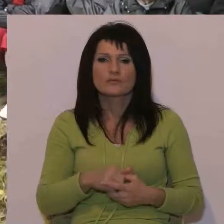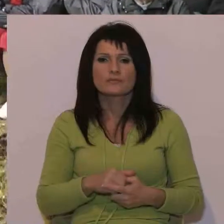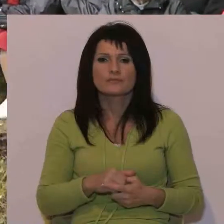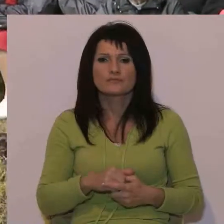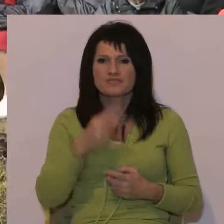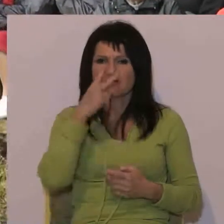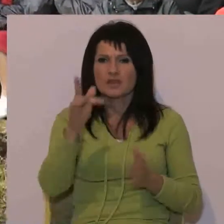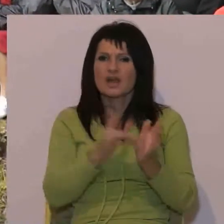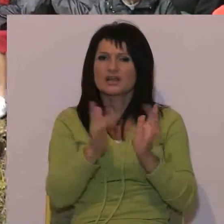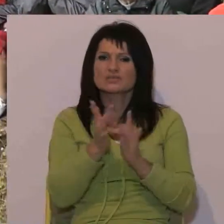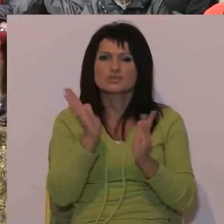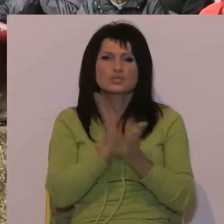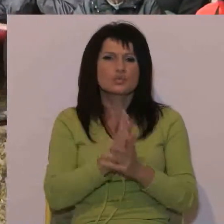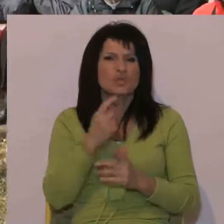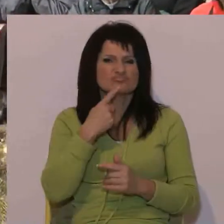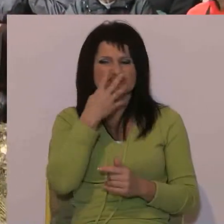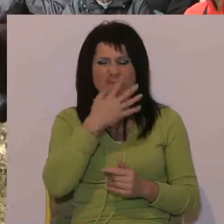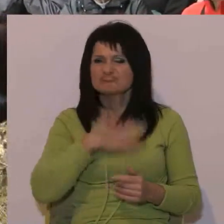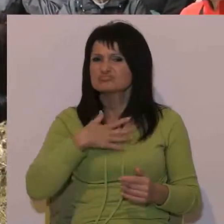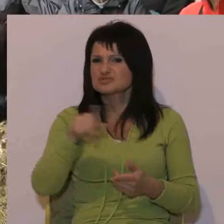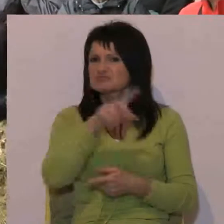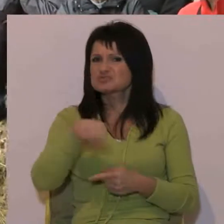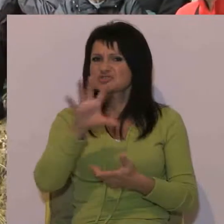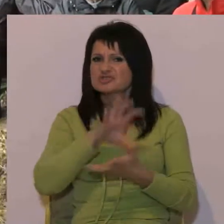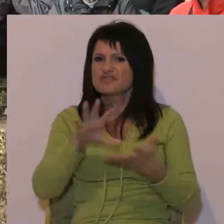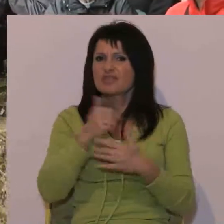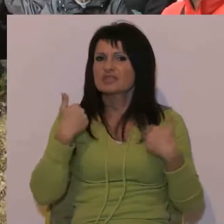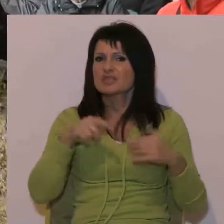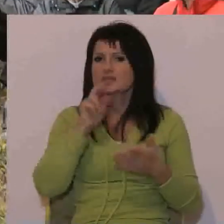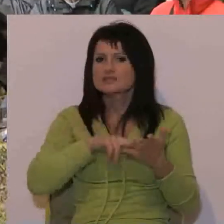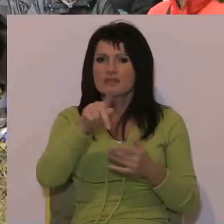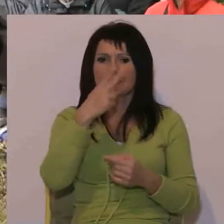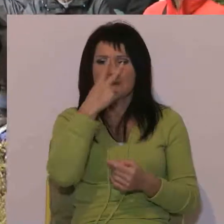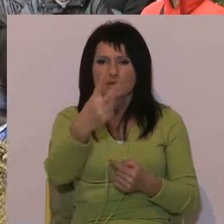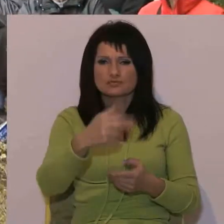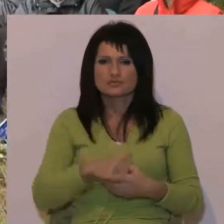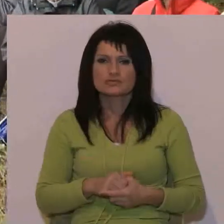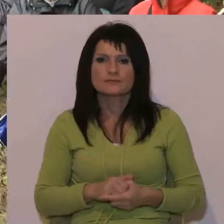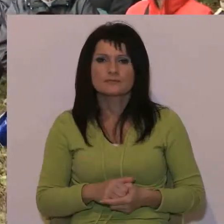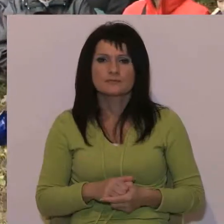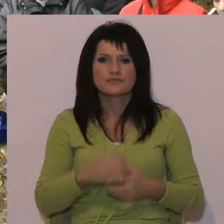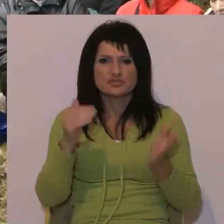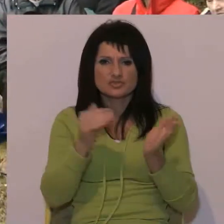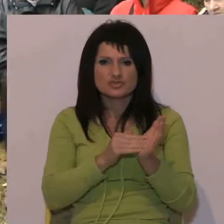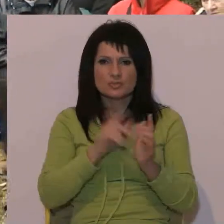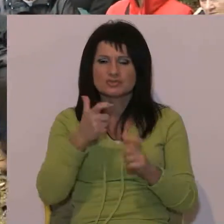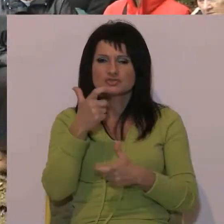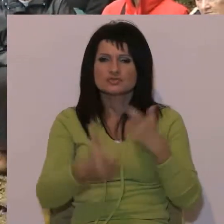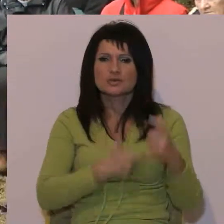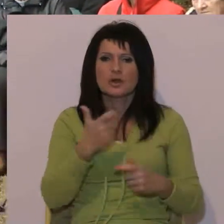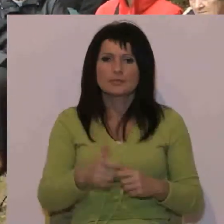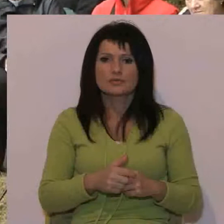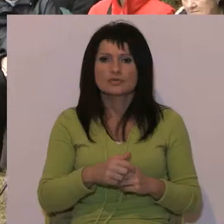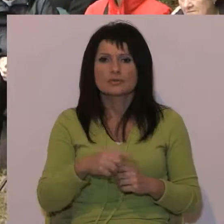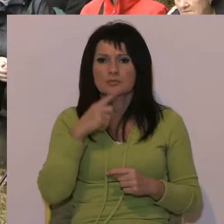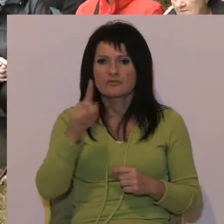widać Chrystusowi już obrzydł świat, że nie chce na niego patrzeć. Trzeba by coś zrobić,